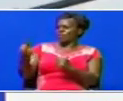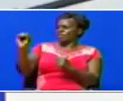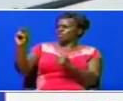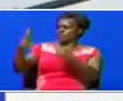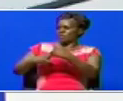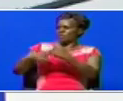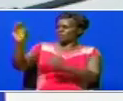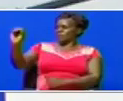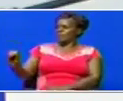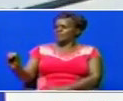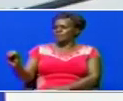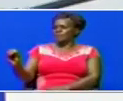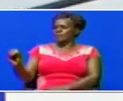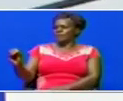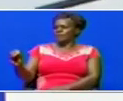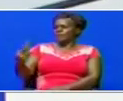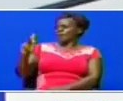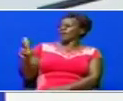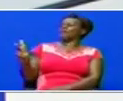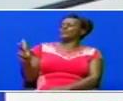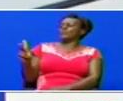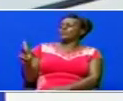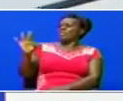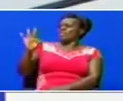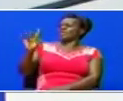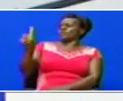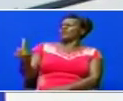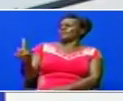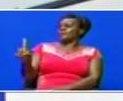0.07%. Japheth Kaluyu, 31,